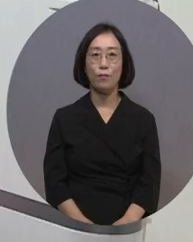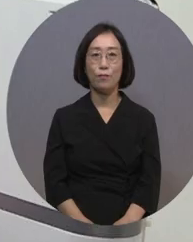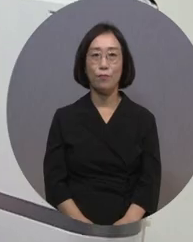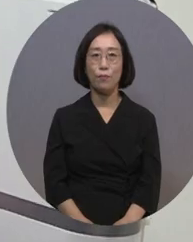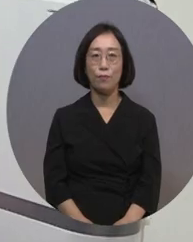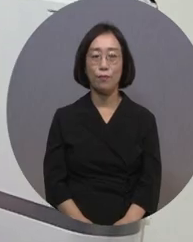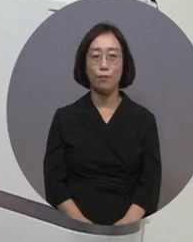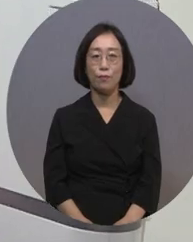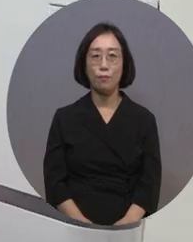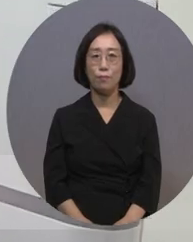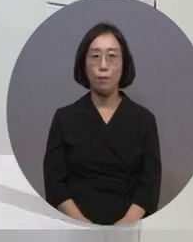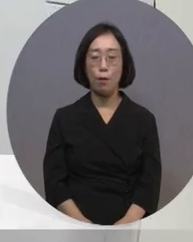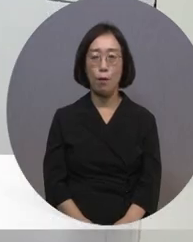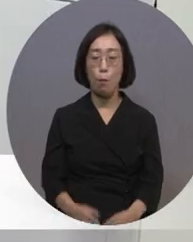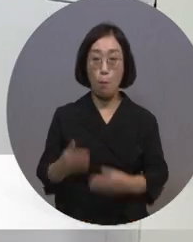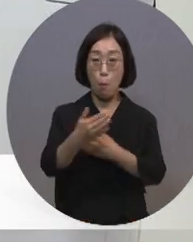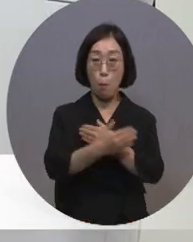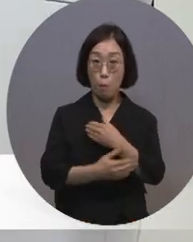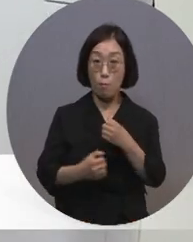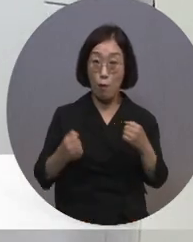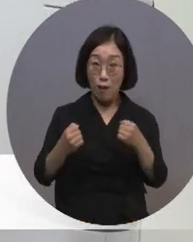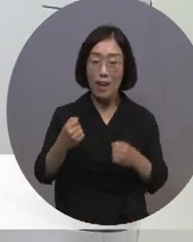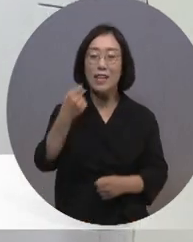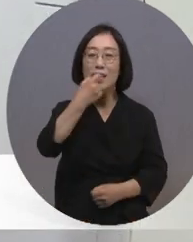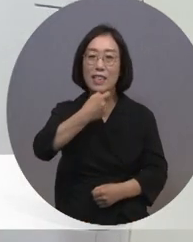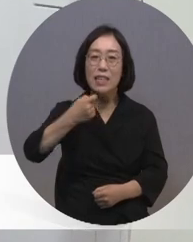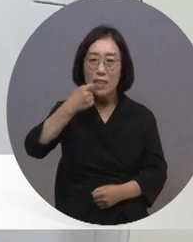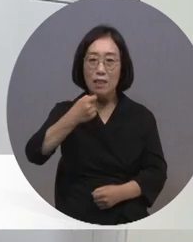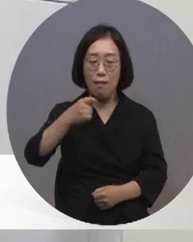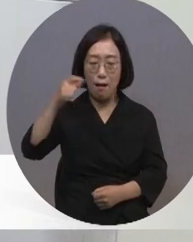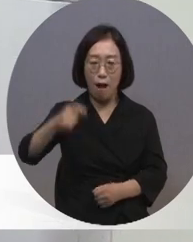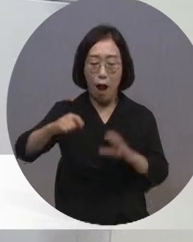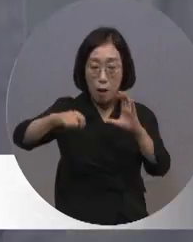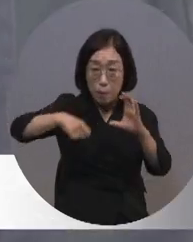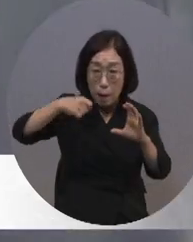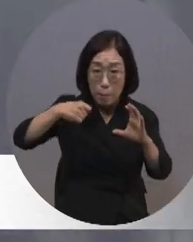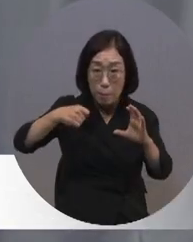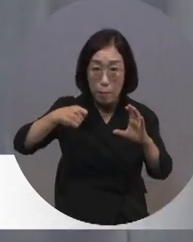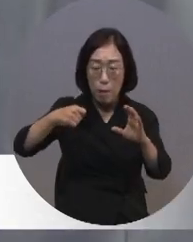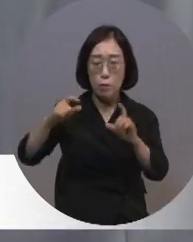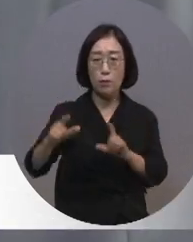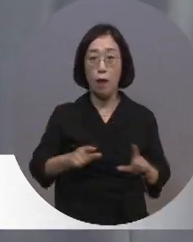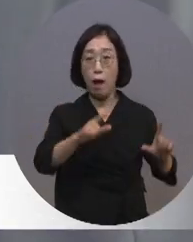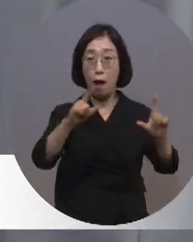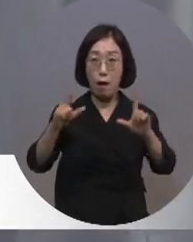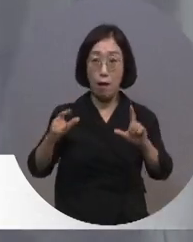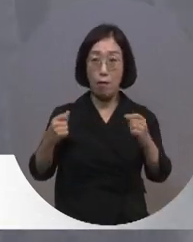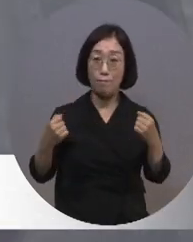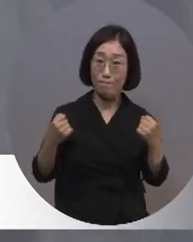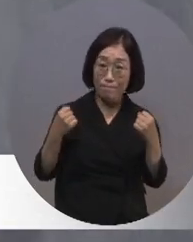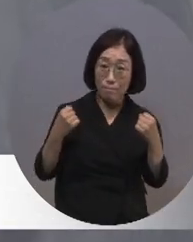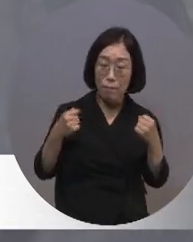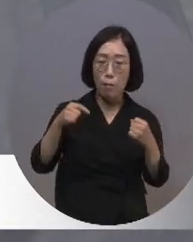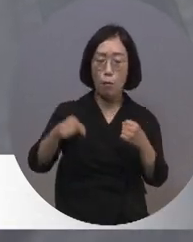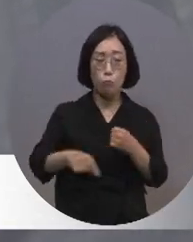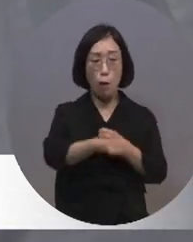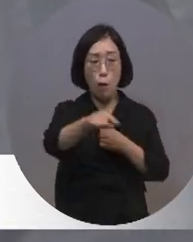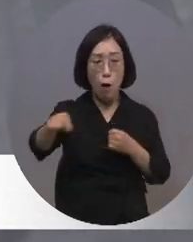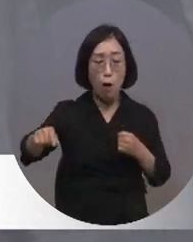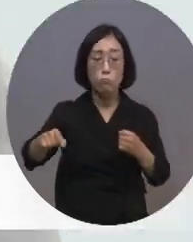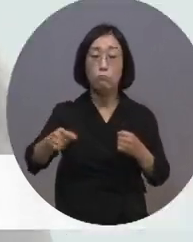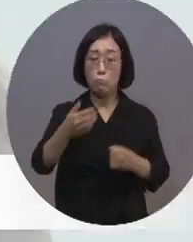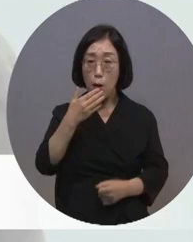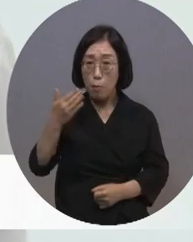전합니다 건강한 치아로 맛있는 음식을 먹고 건강하게 사는 것 누군가에게는 너무나 당연하지만